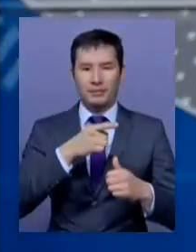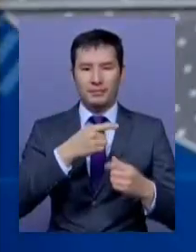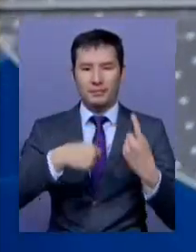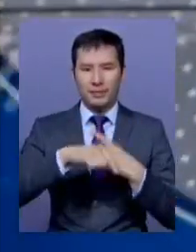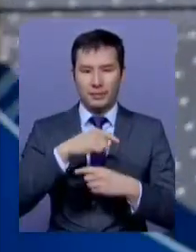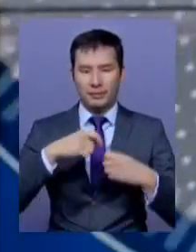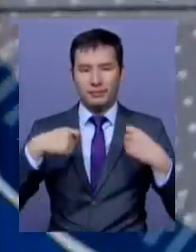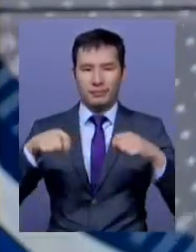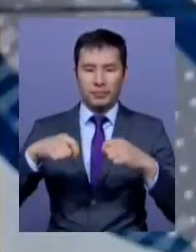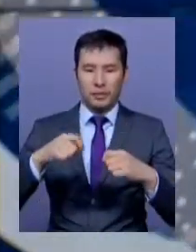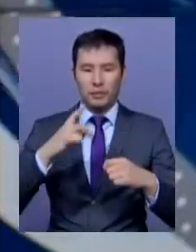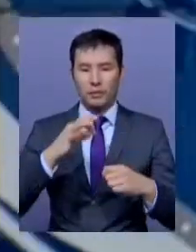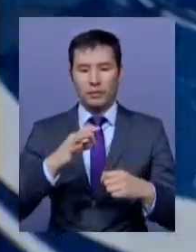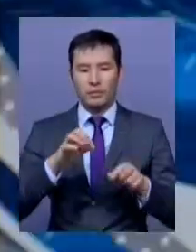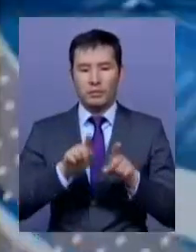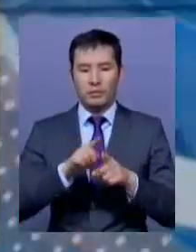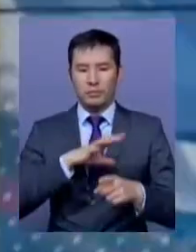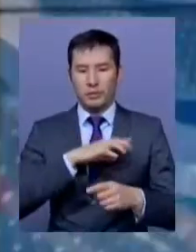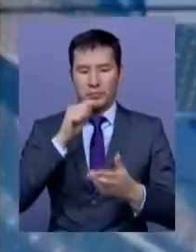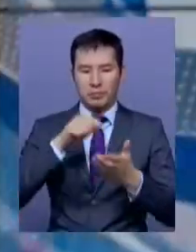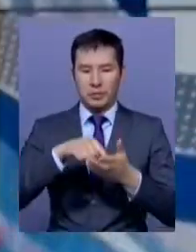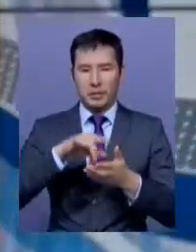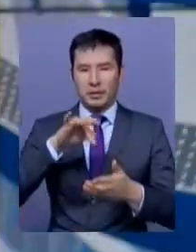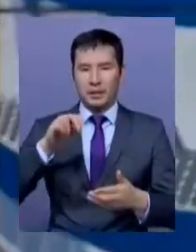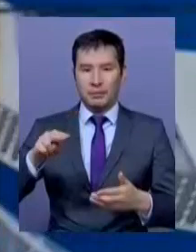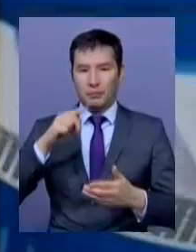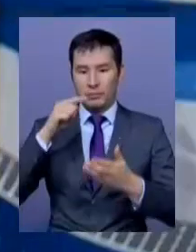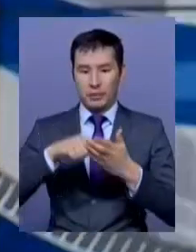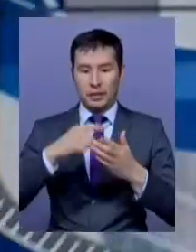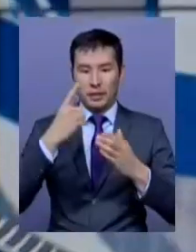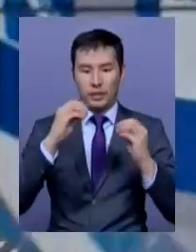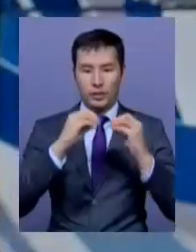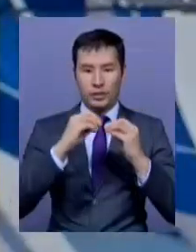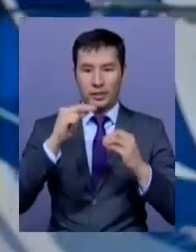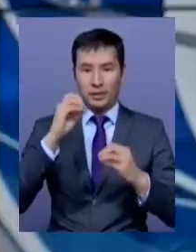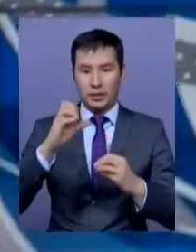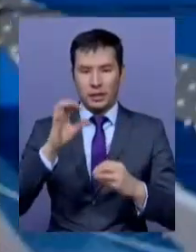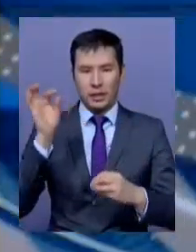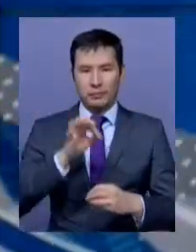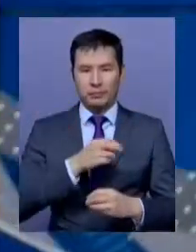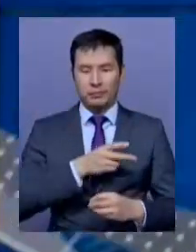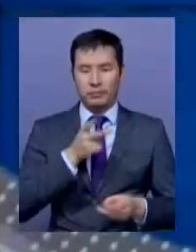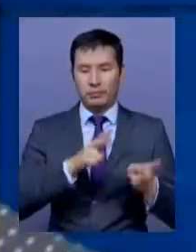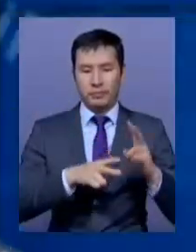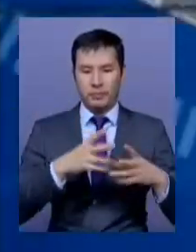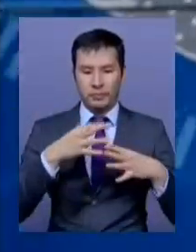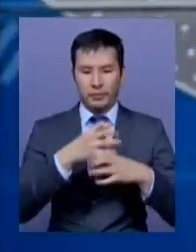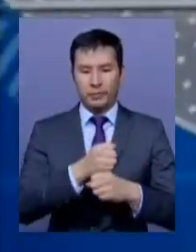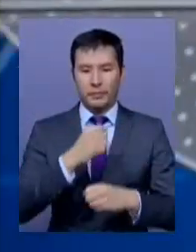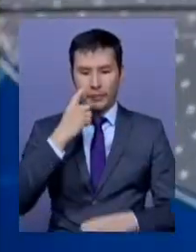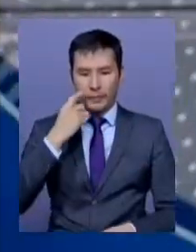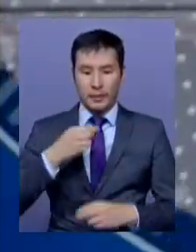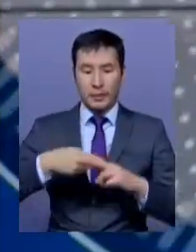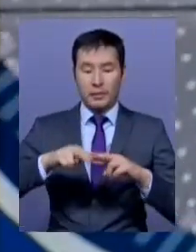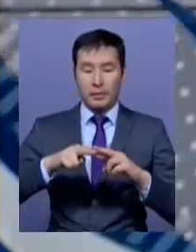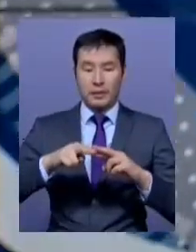қабылдауға сақадай сай. Сондай-ақ жұмыс сапар аясында президент қаланың индустриялық және инфрақұрылымдық әл-ауқатына зер салып, бірқатар